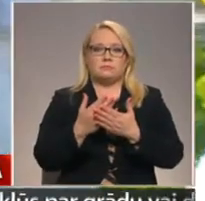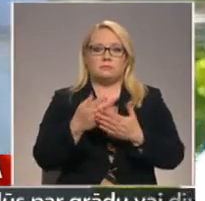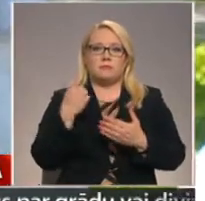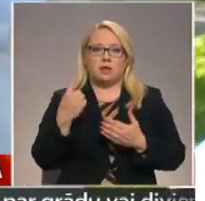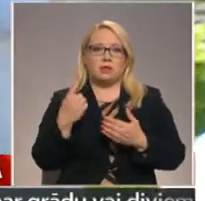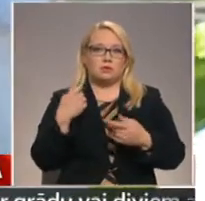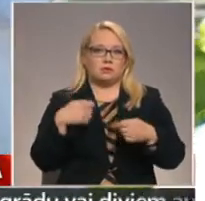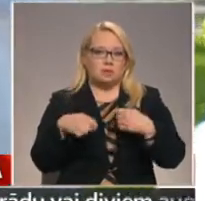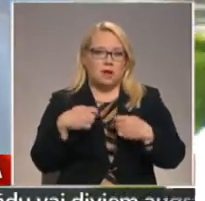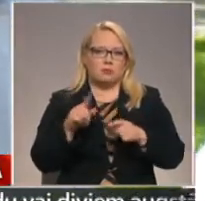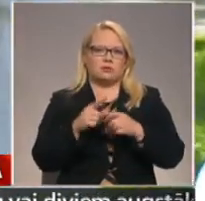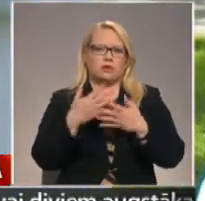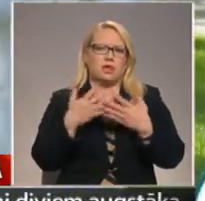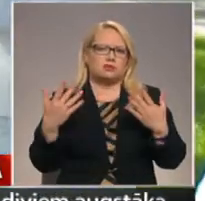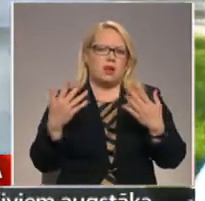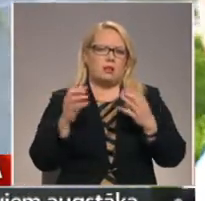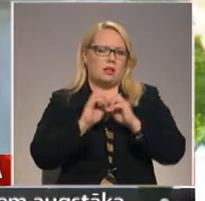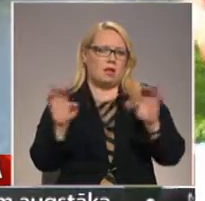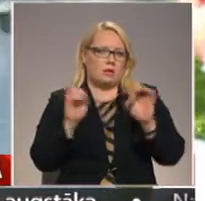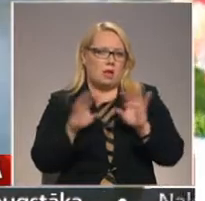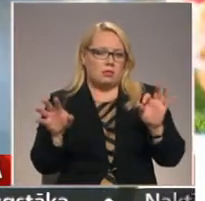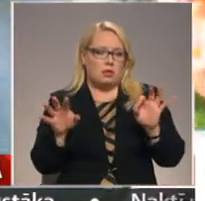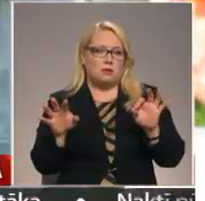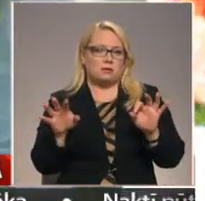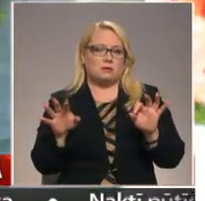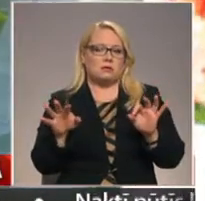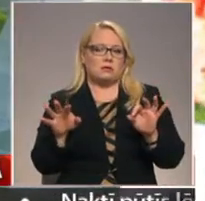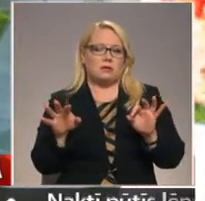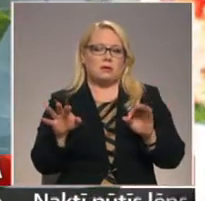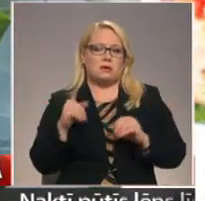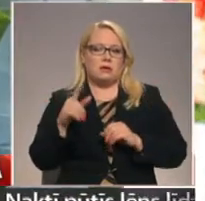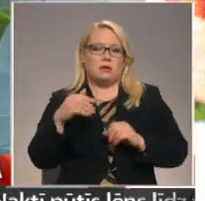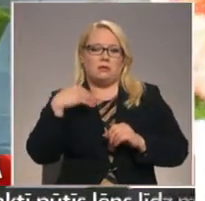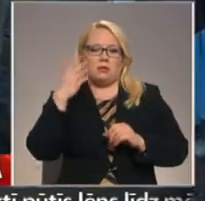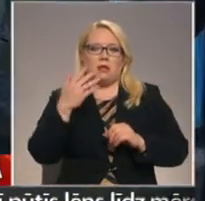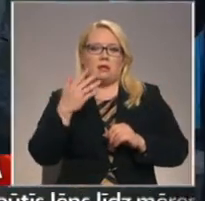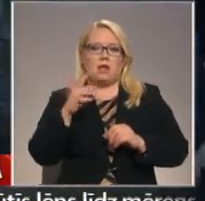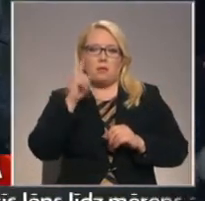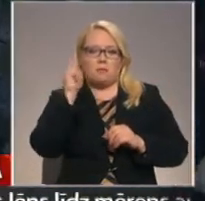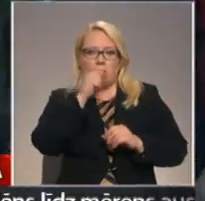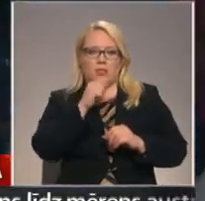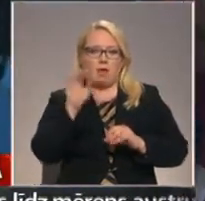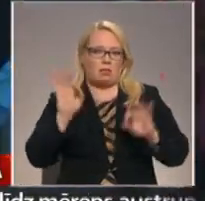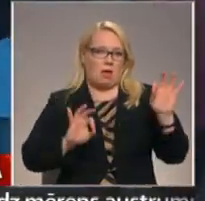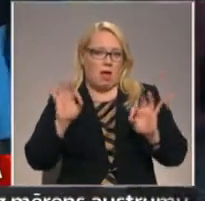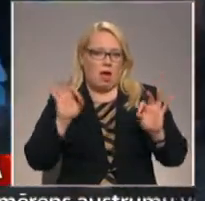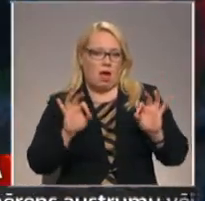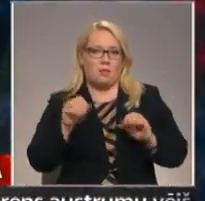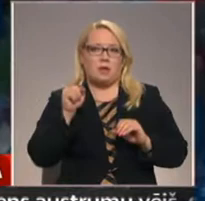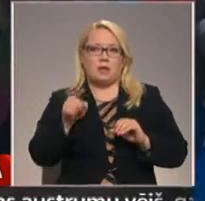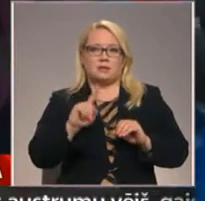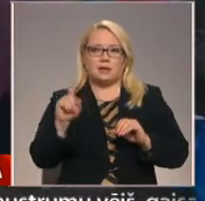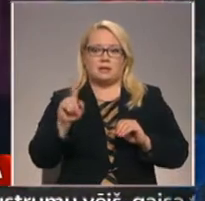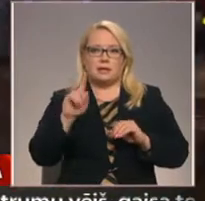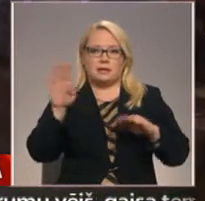spēli. Mums ir dažādas leģendas. Mums būs Balto Malno dāma. Melnā un baltā dāma kapenēs, kas